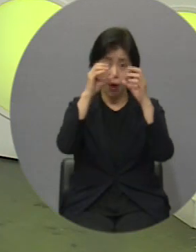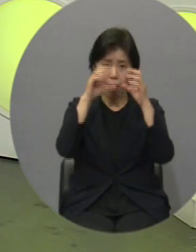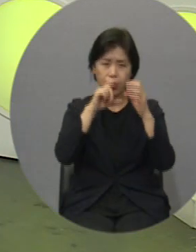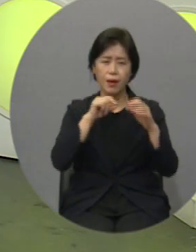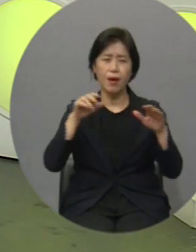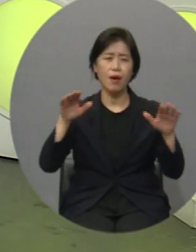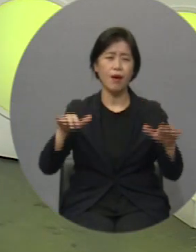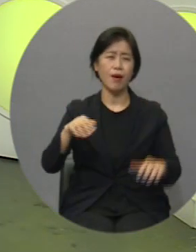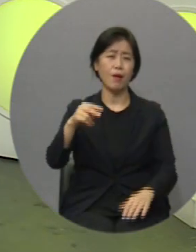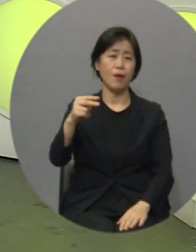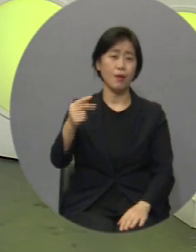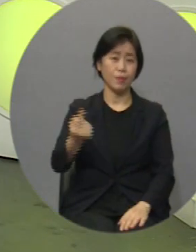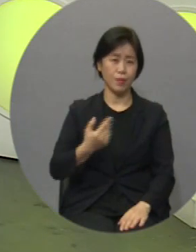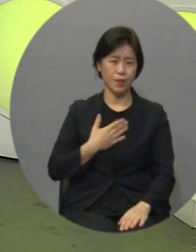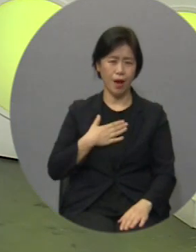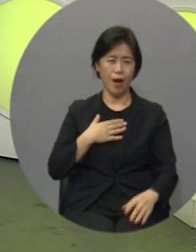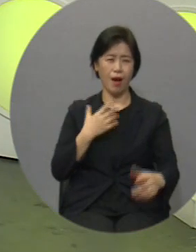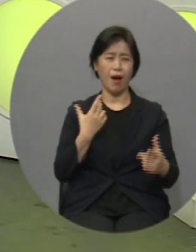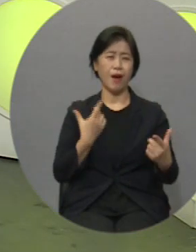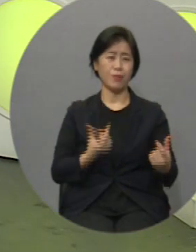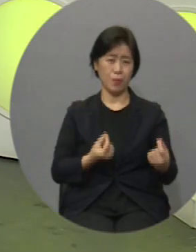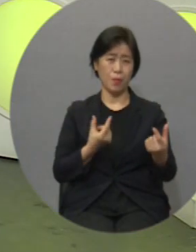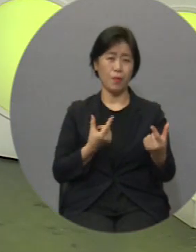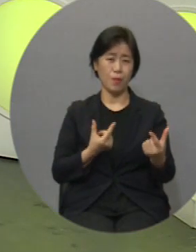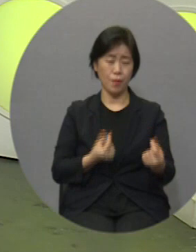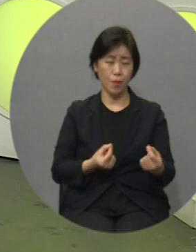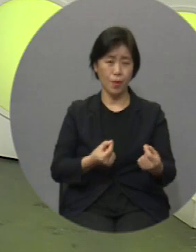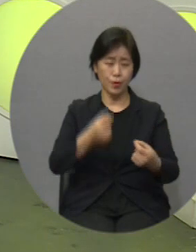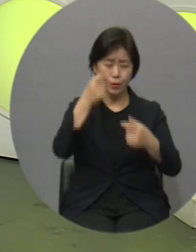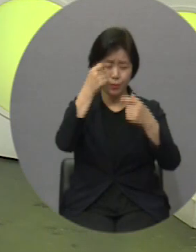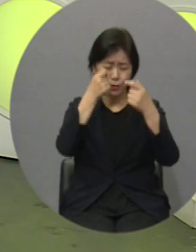부엉이도 나처럼